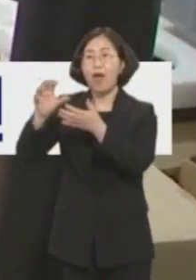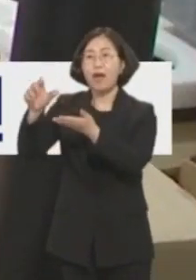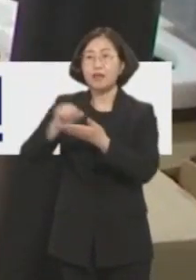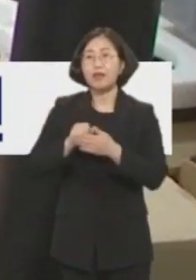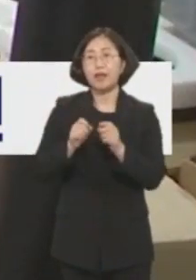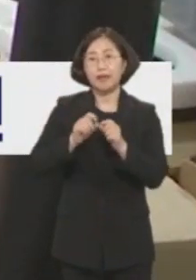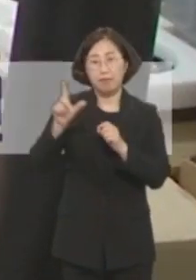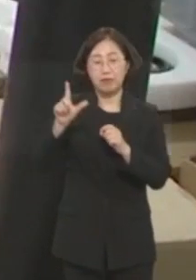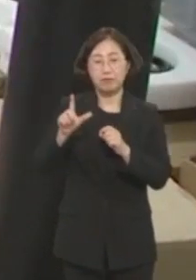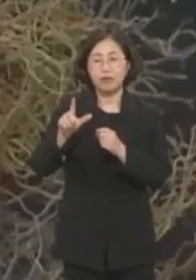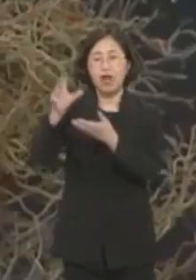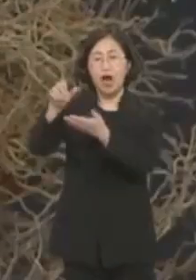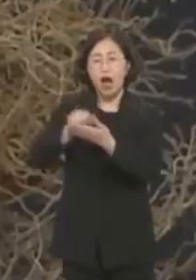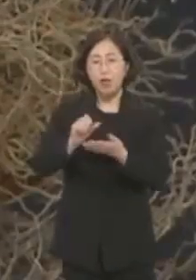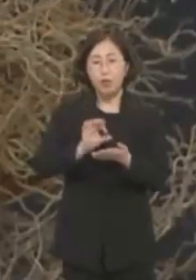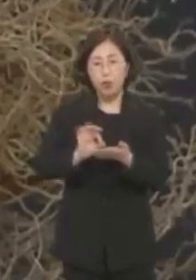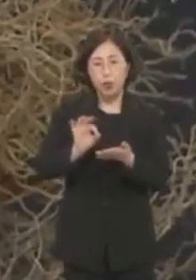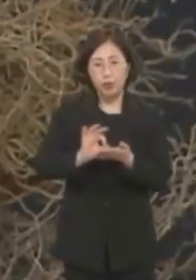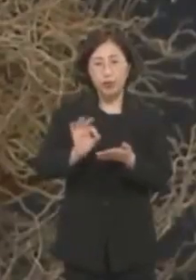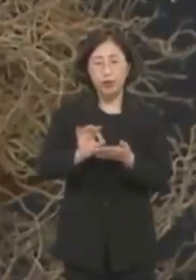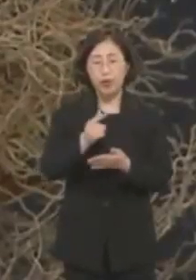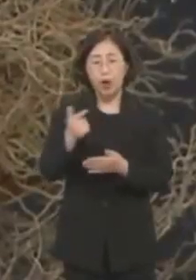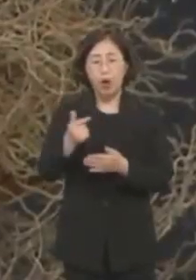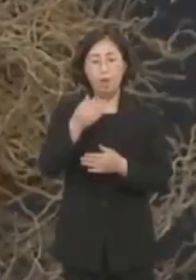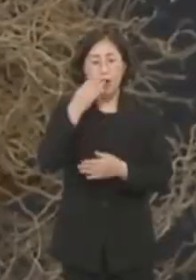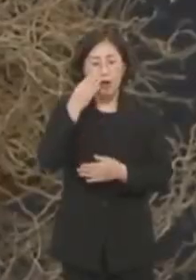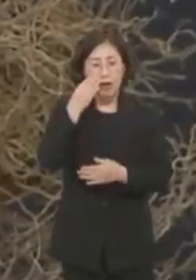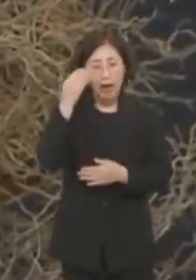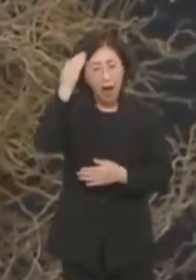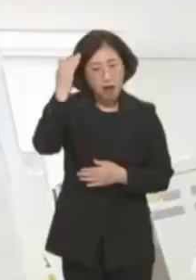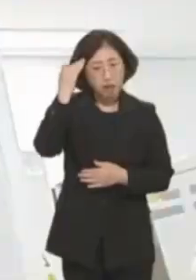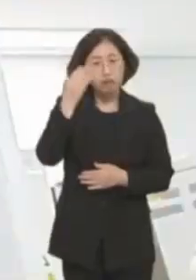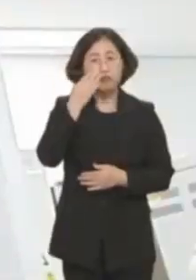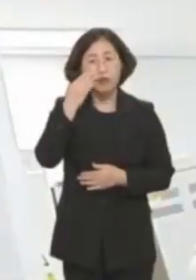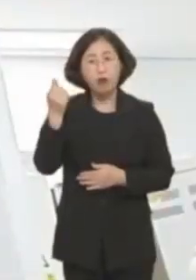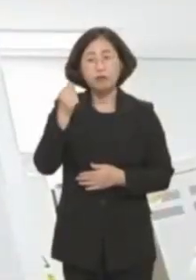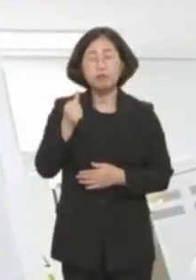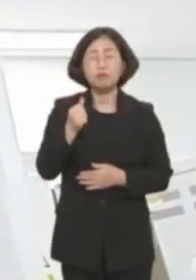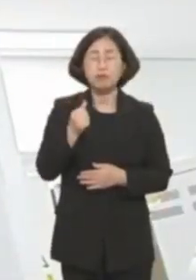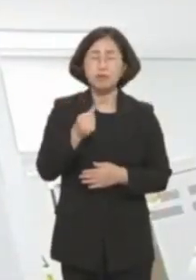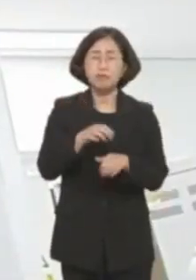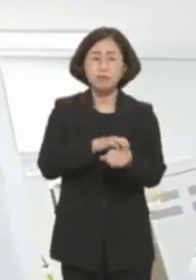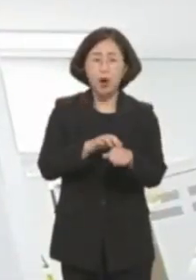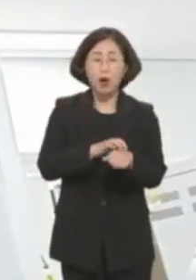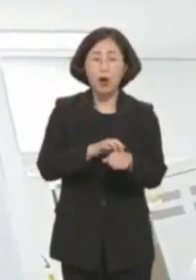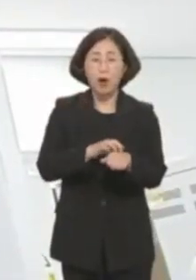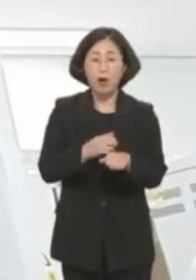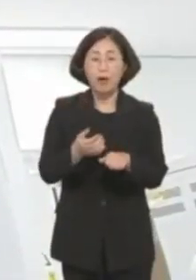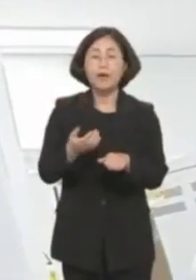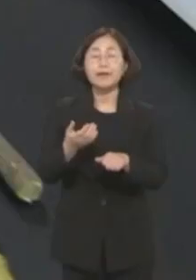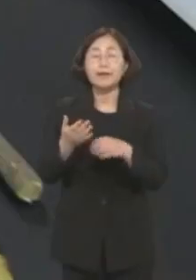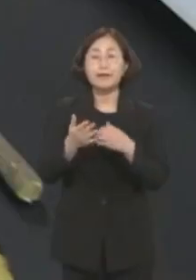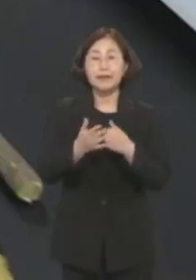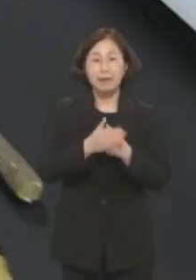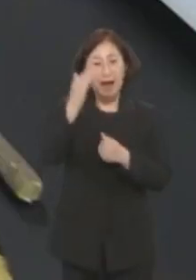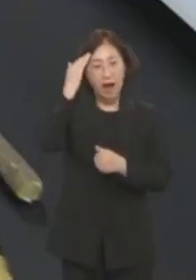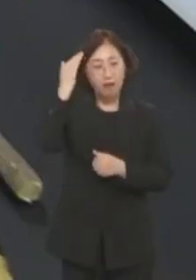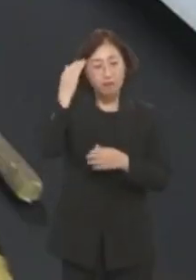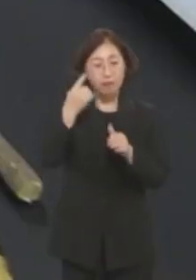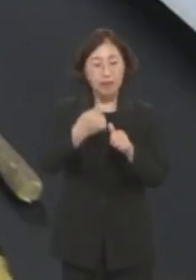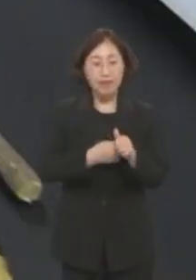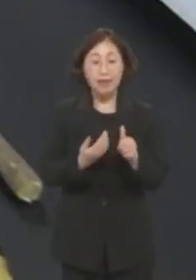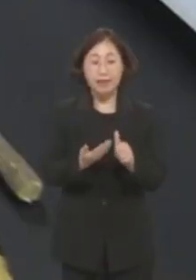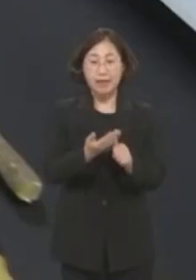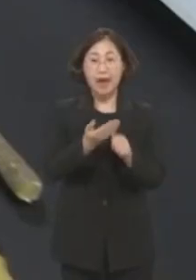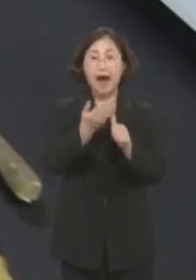이송 과정과 비용, 적응도 등 불편이 적지 않아 세종의 산림기관이 국내산 발굴에 나섰습니다.